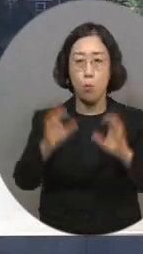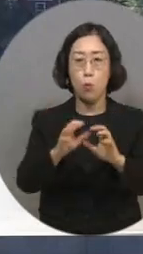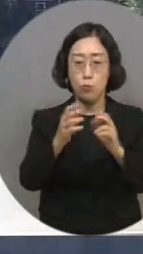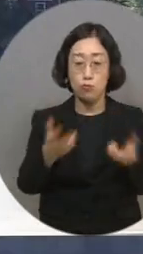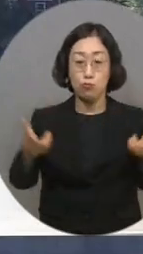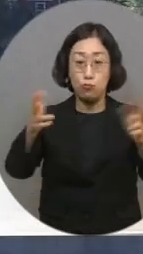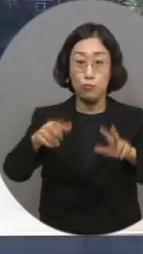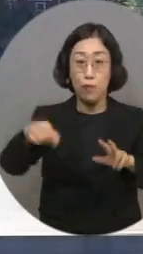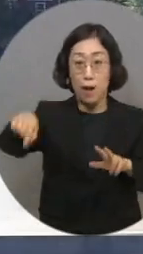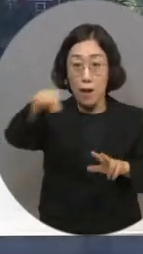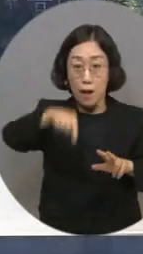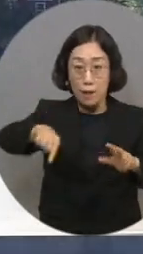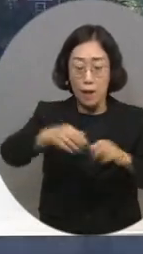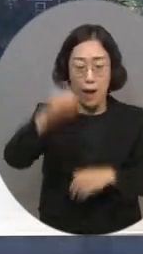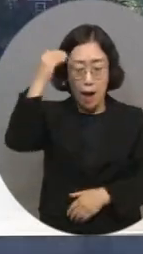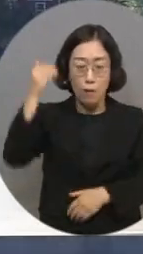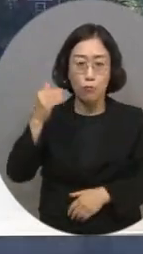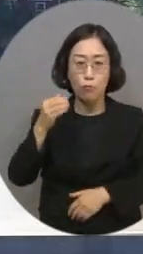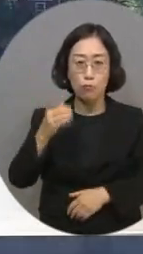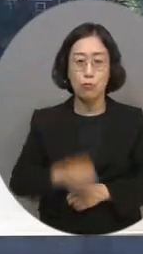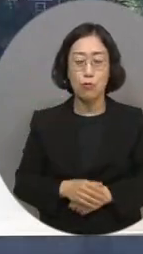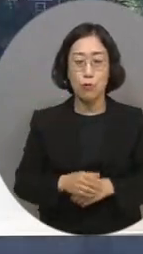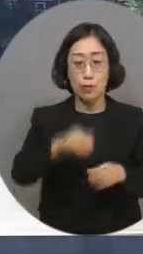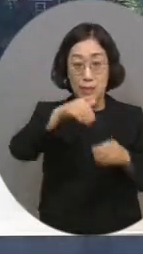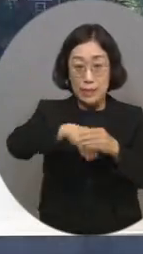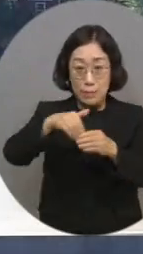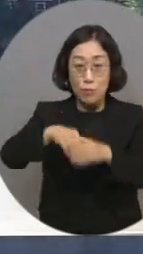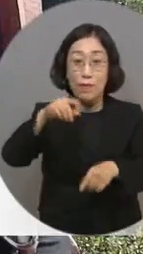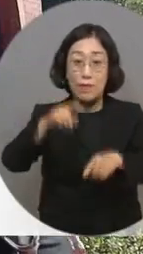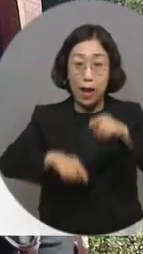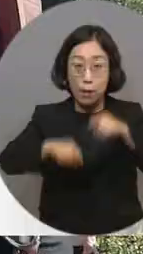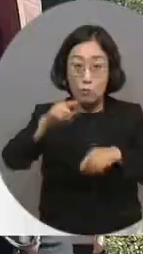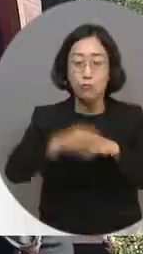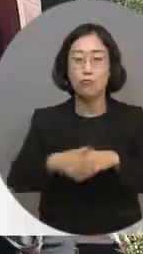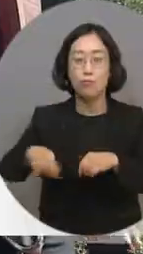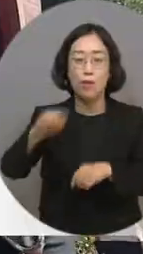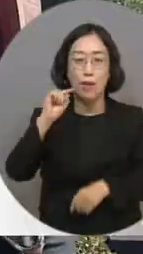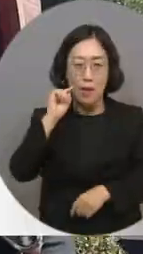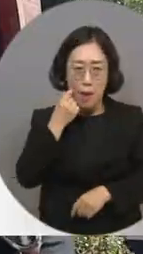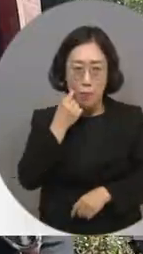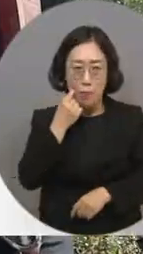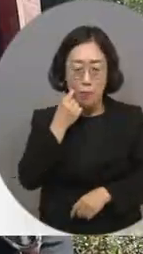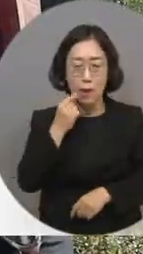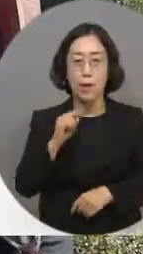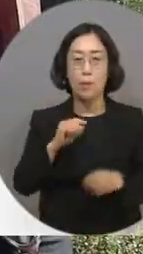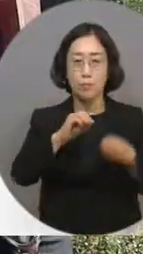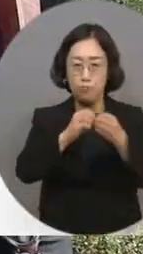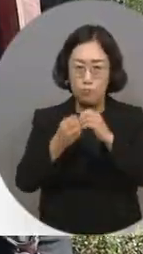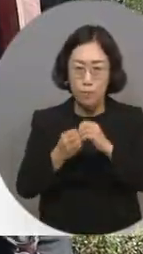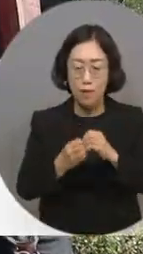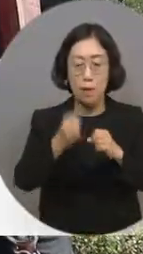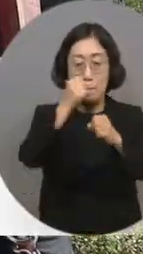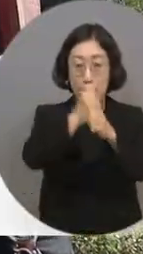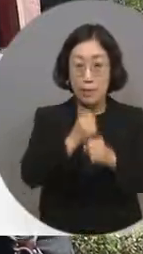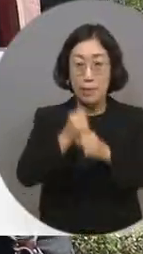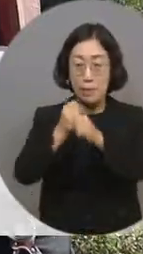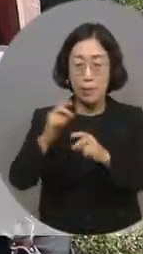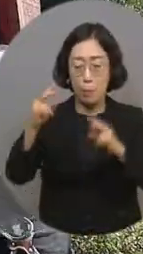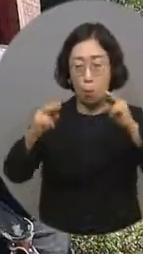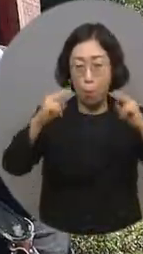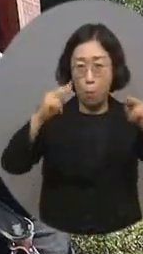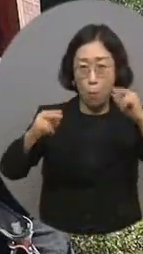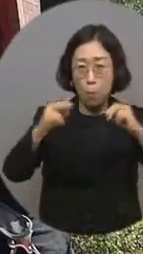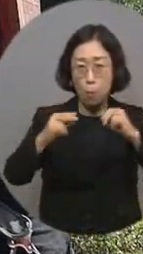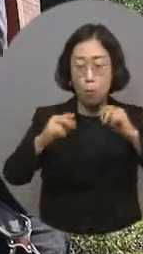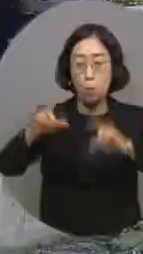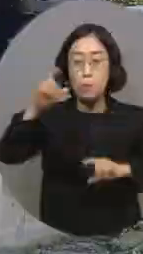국고장원 내 한국정원에 식재되어 있는 수목을 아름답게 재탄생시켜 새로운 풍경을